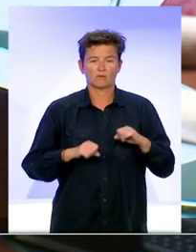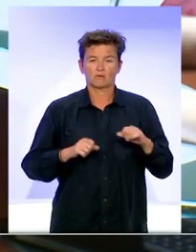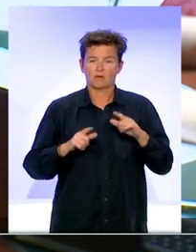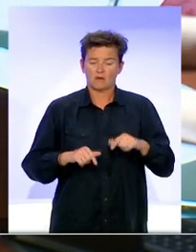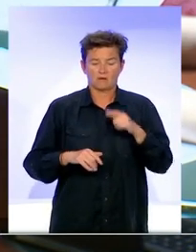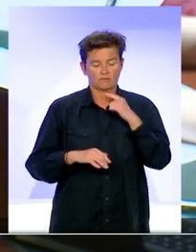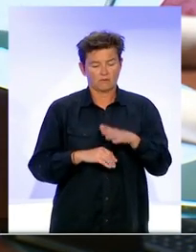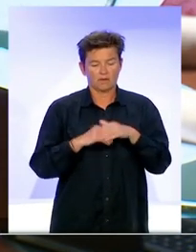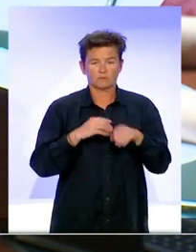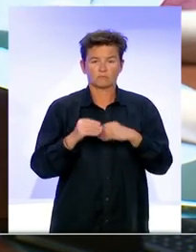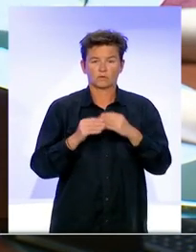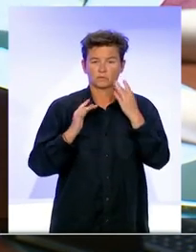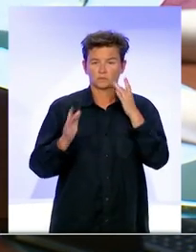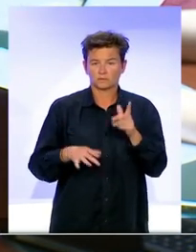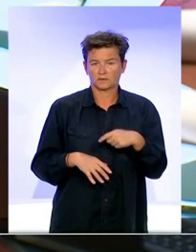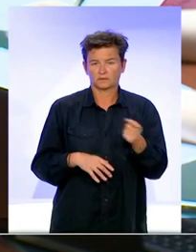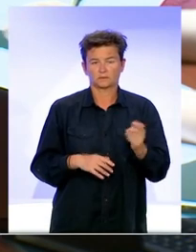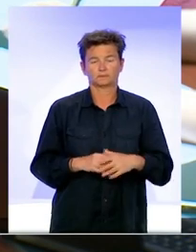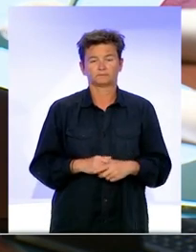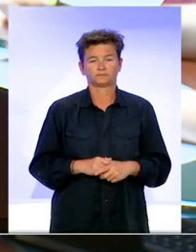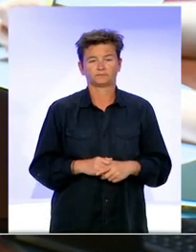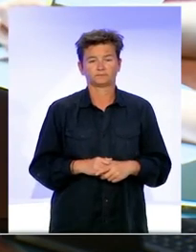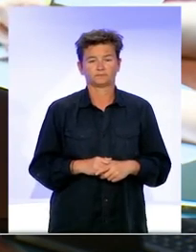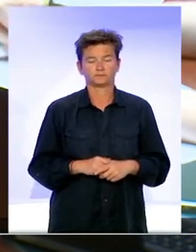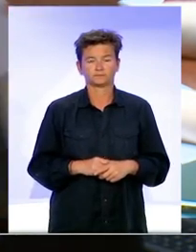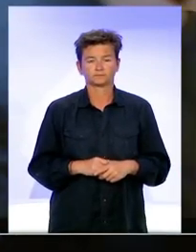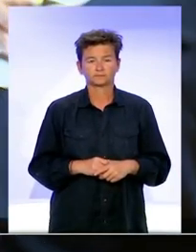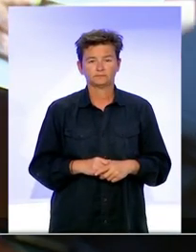ce secteur si important pour nous tous, qu'est le secteur des arts et de la culture. Merci.